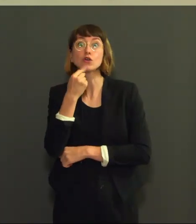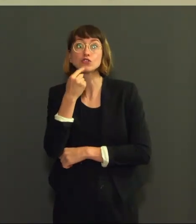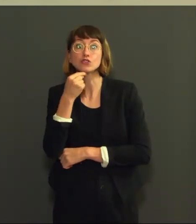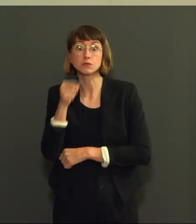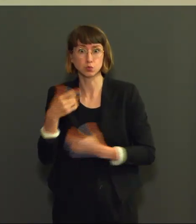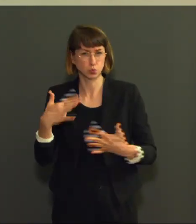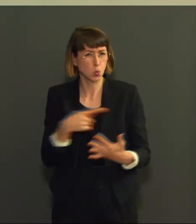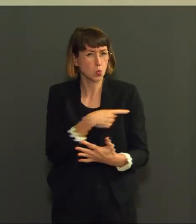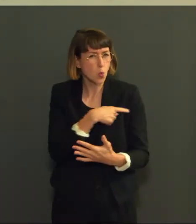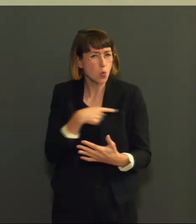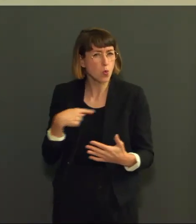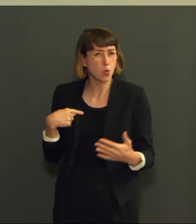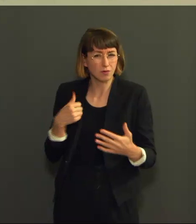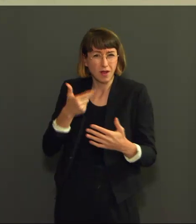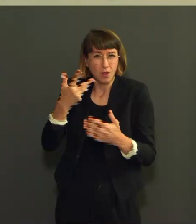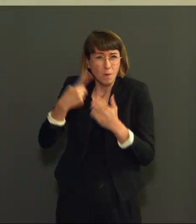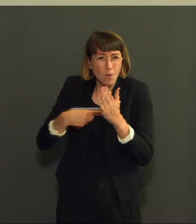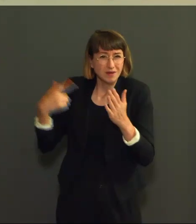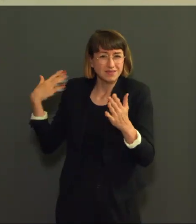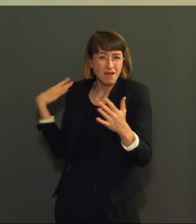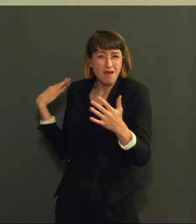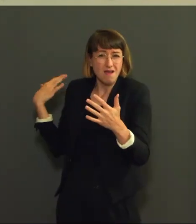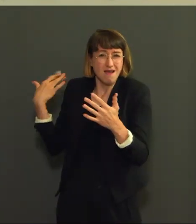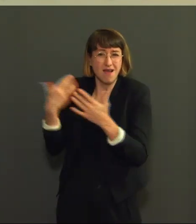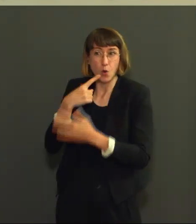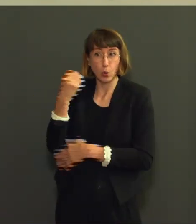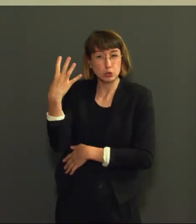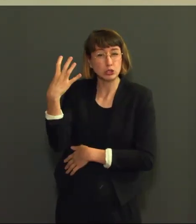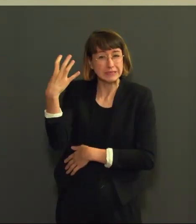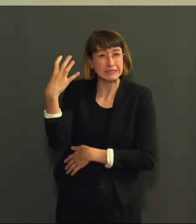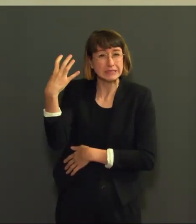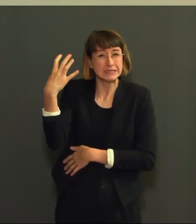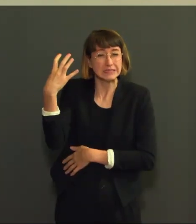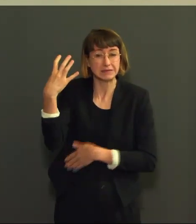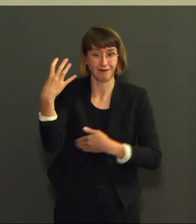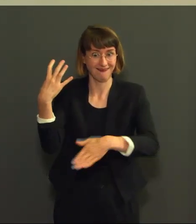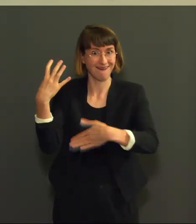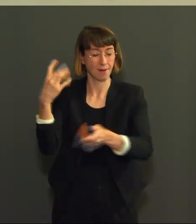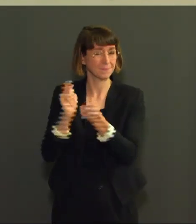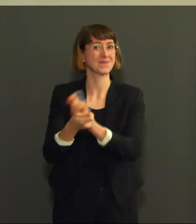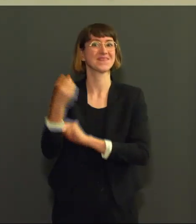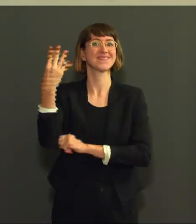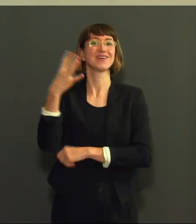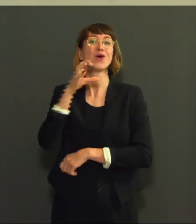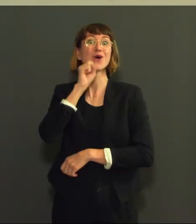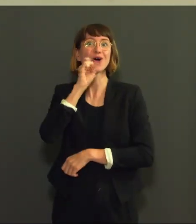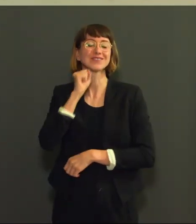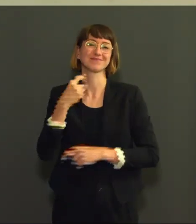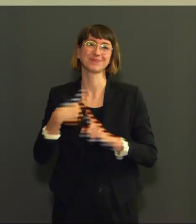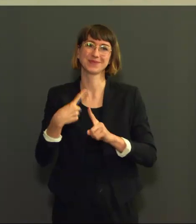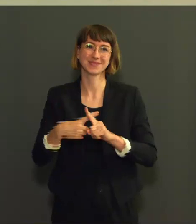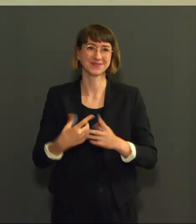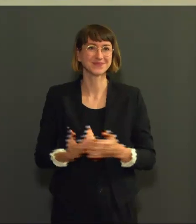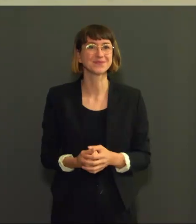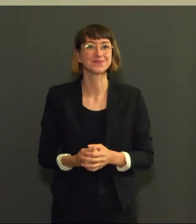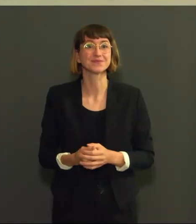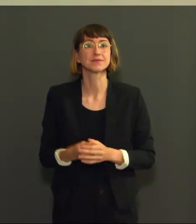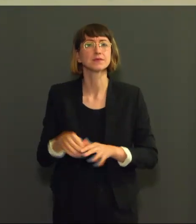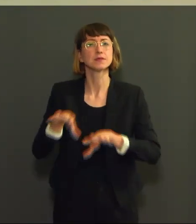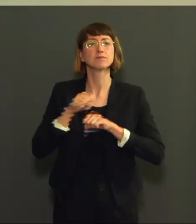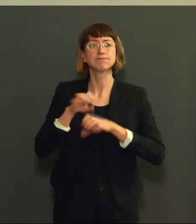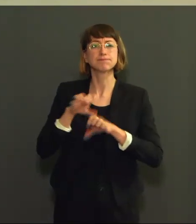couleur rouge depuis des mois et des mois. Cette diminution du nombre de contaminations se retrouve dans tous les